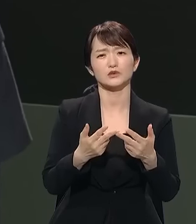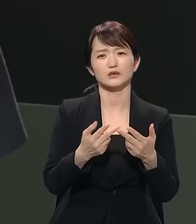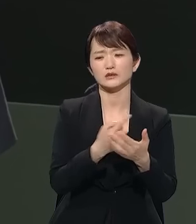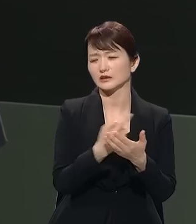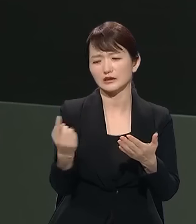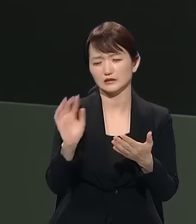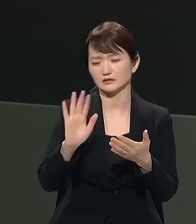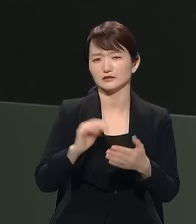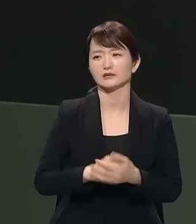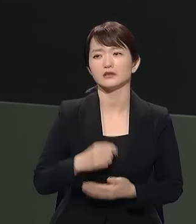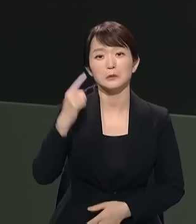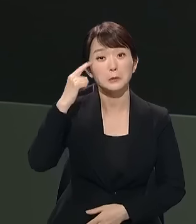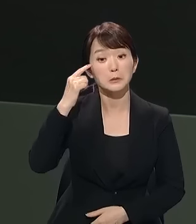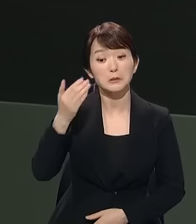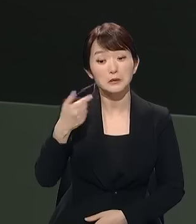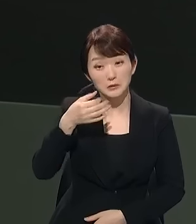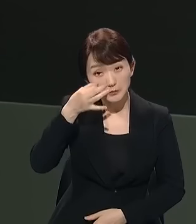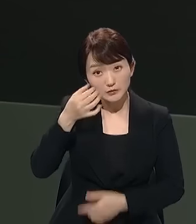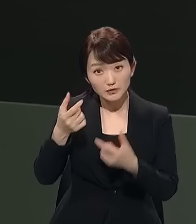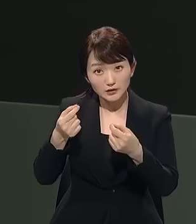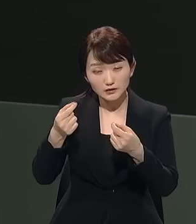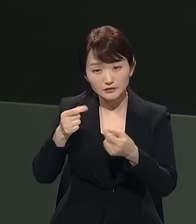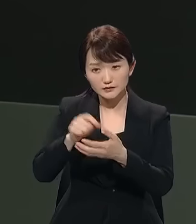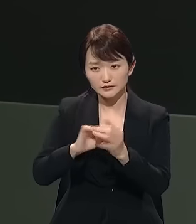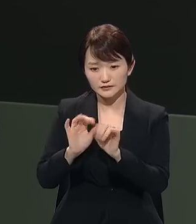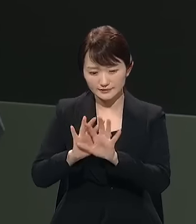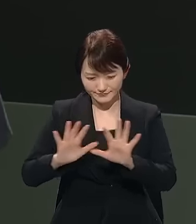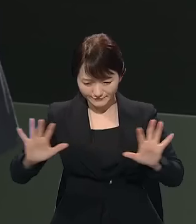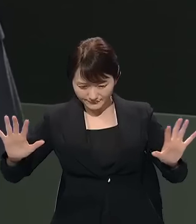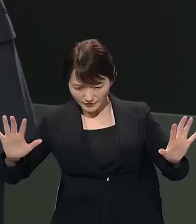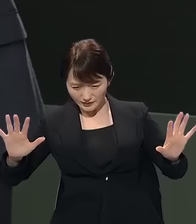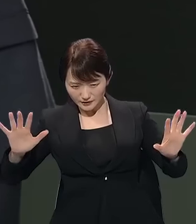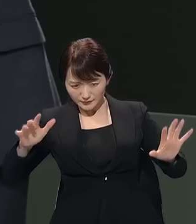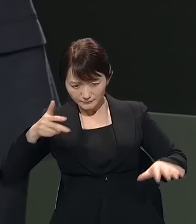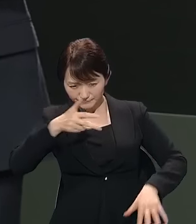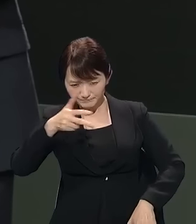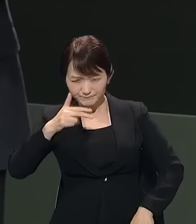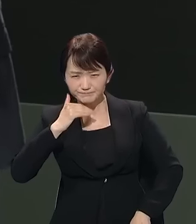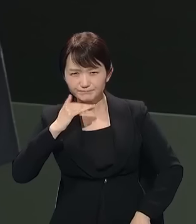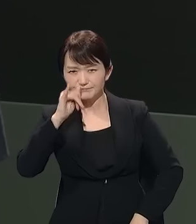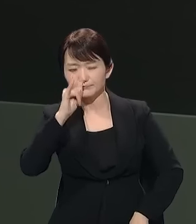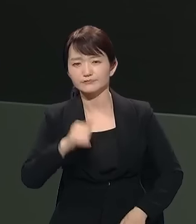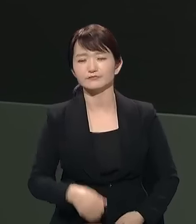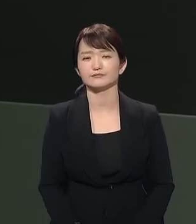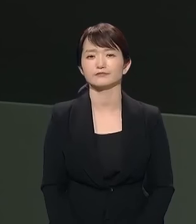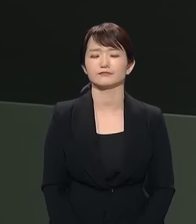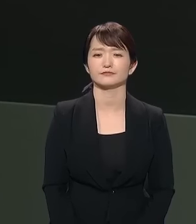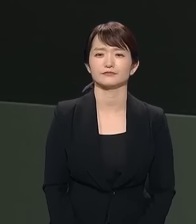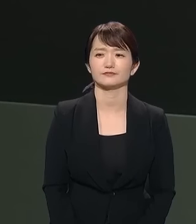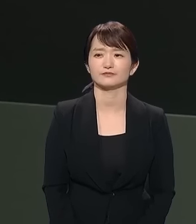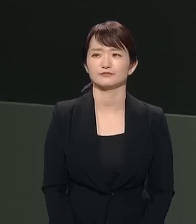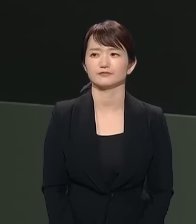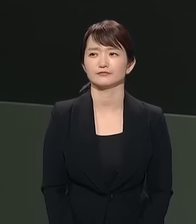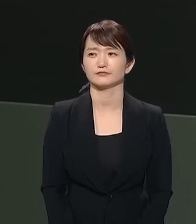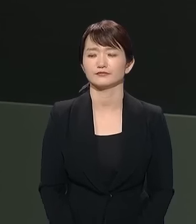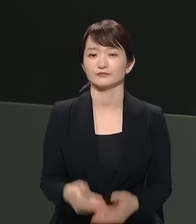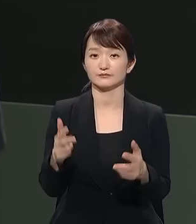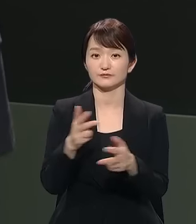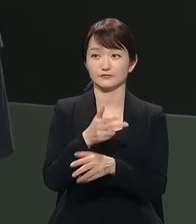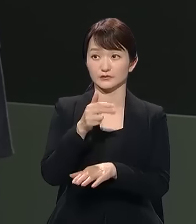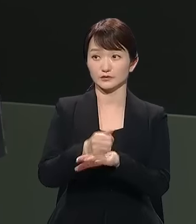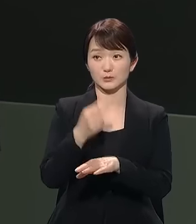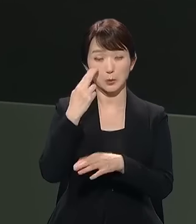왜? 앞서 보신 것처럼 취재진이 지키고 서 있기 때문이라는 거죠. 자, 백 변호사님. 네. 주말에